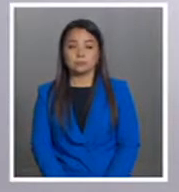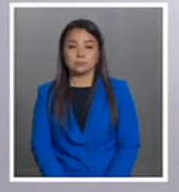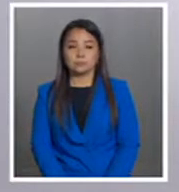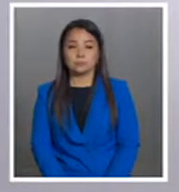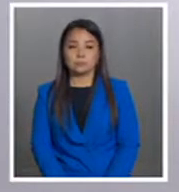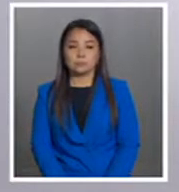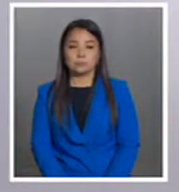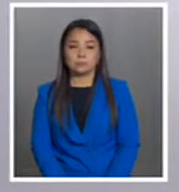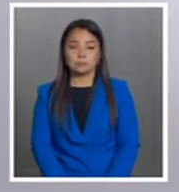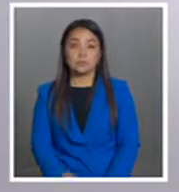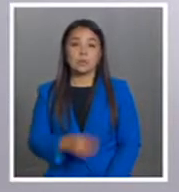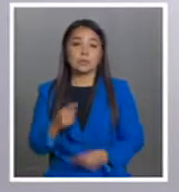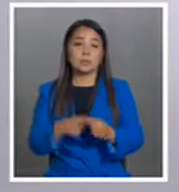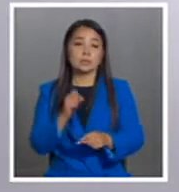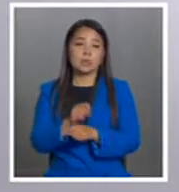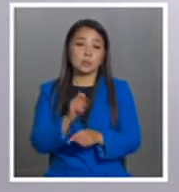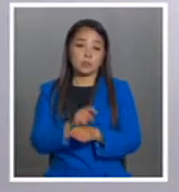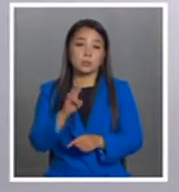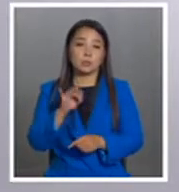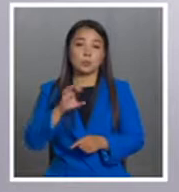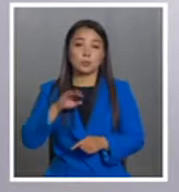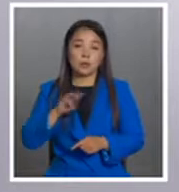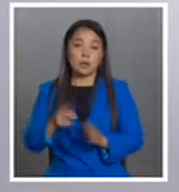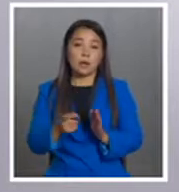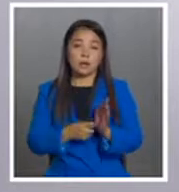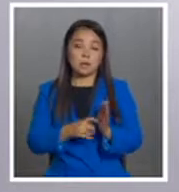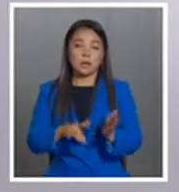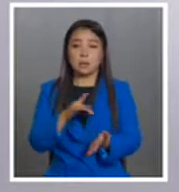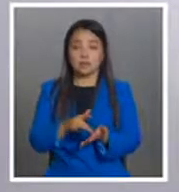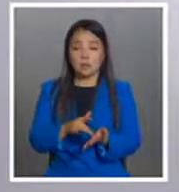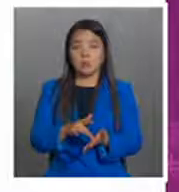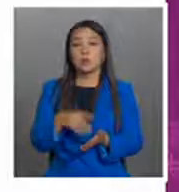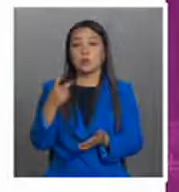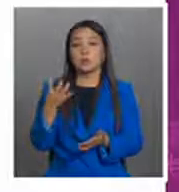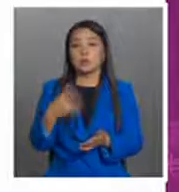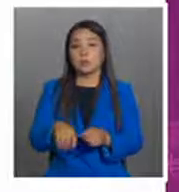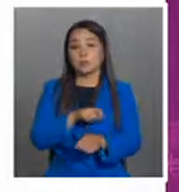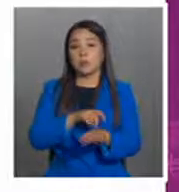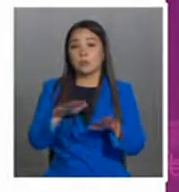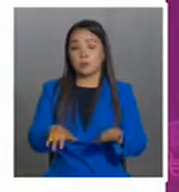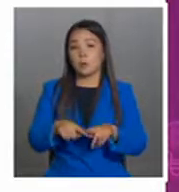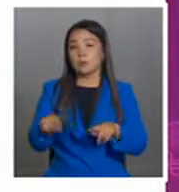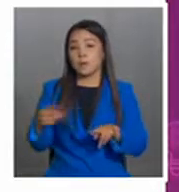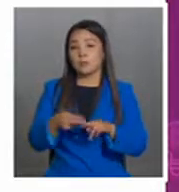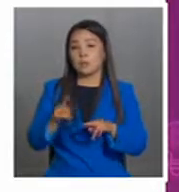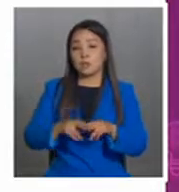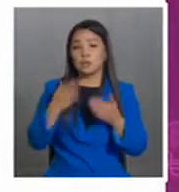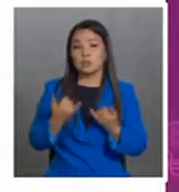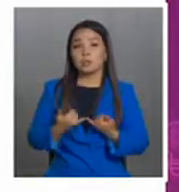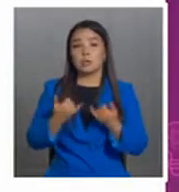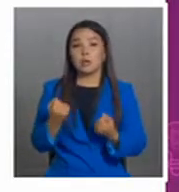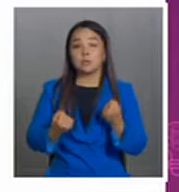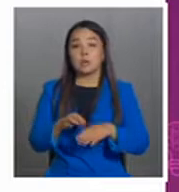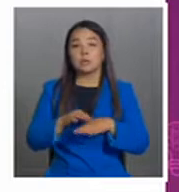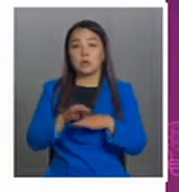Келесі тапсырма. Нұрсұлтан мен Қарағандының ара қашықтығы 240 км. Осы қашықтықты жеңіл автомобиль 3